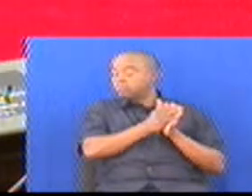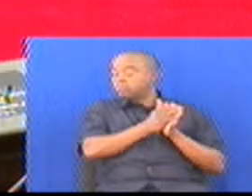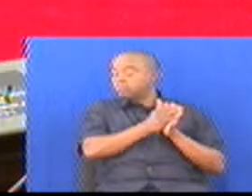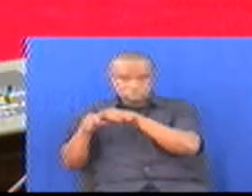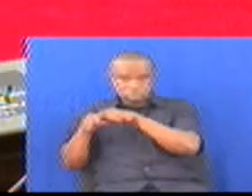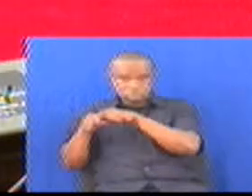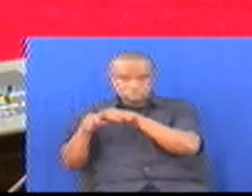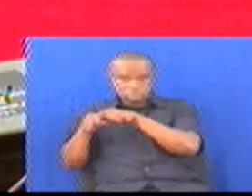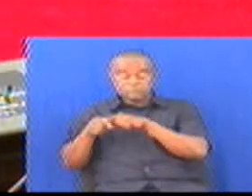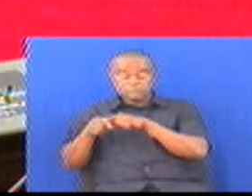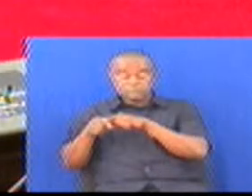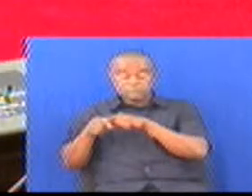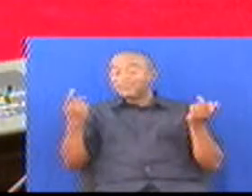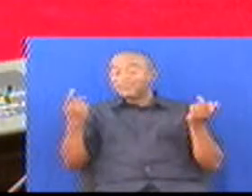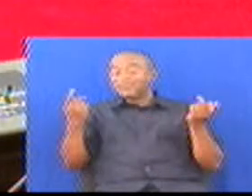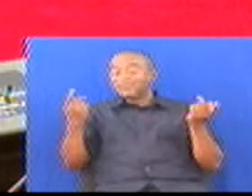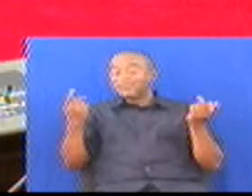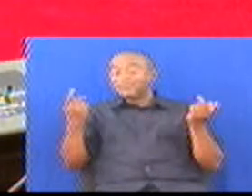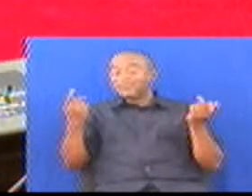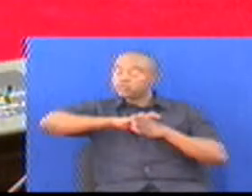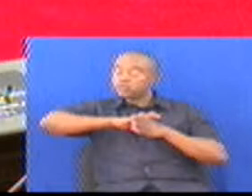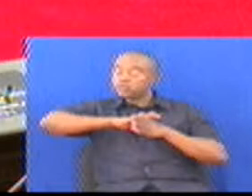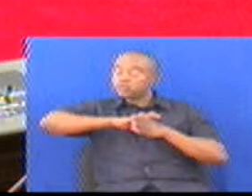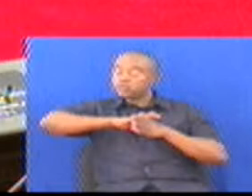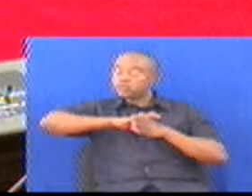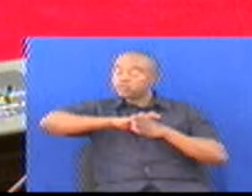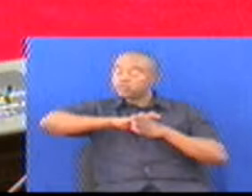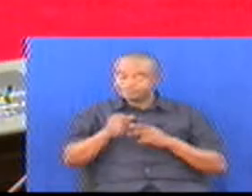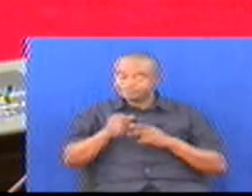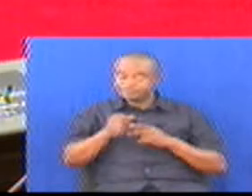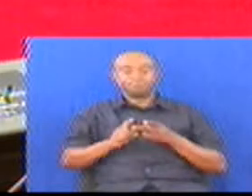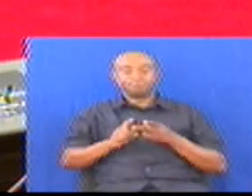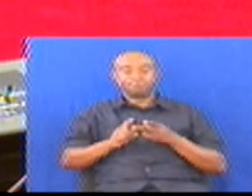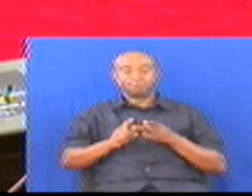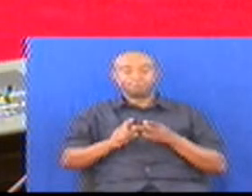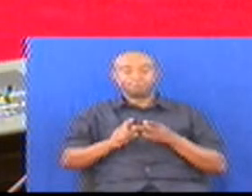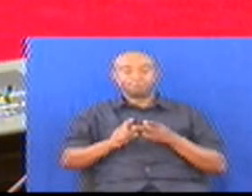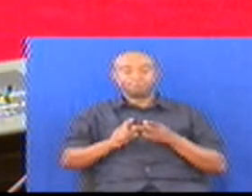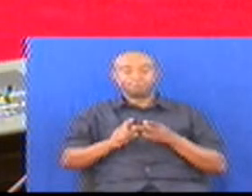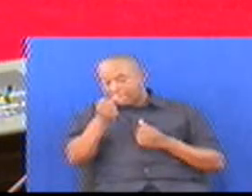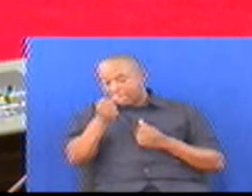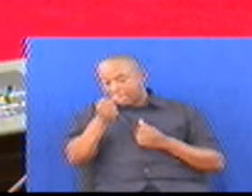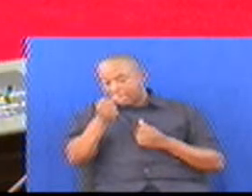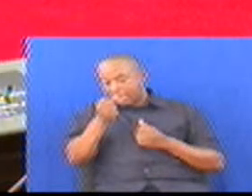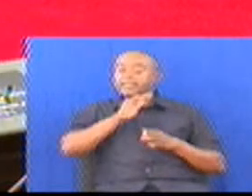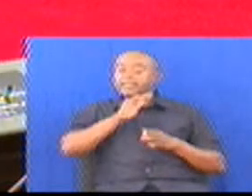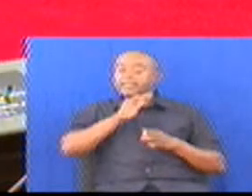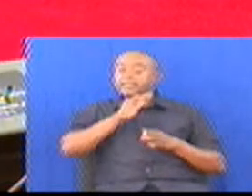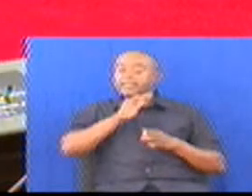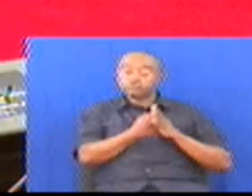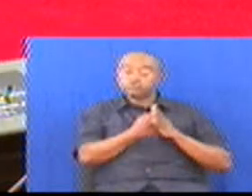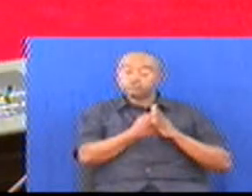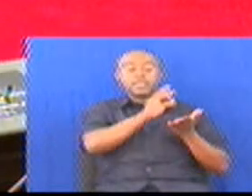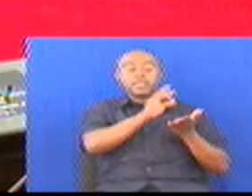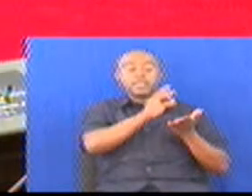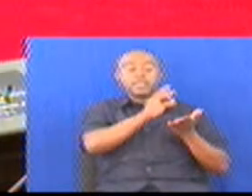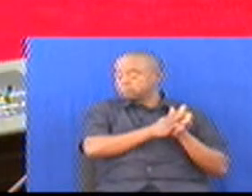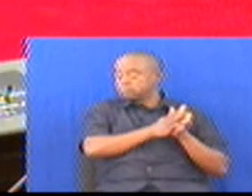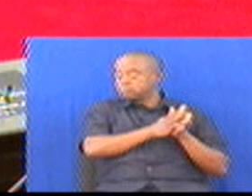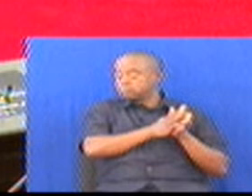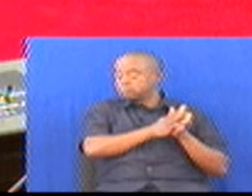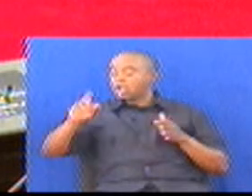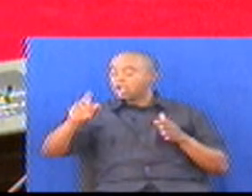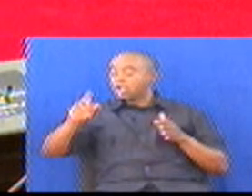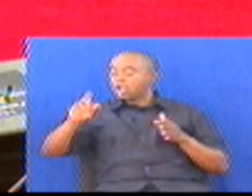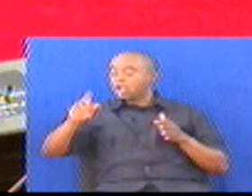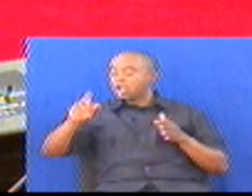558.8 na kuanza kutumika, kukamilisha ukarabati wa reli ya Tanga hadi Korogwe kilomita 84.